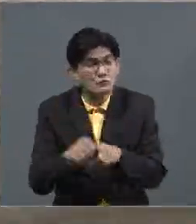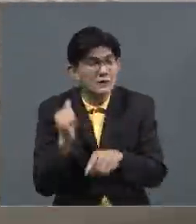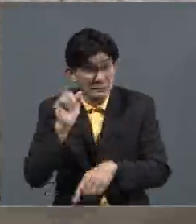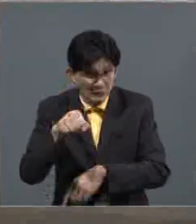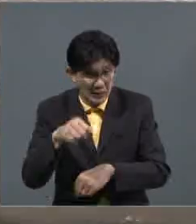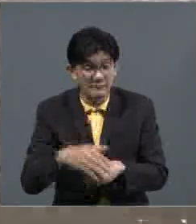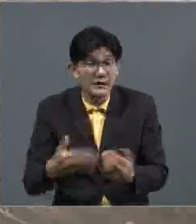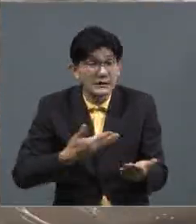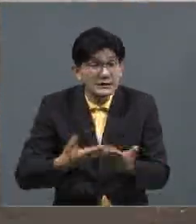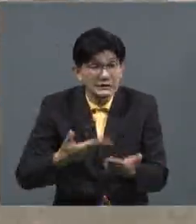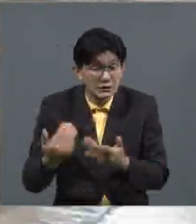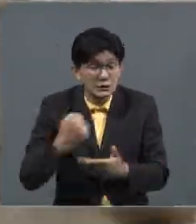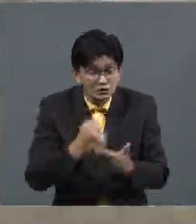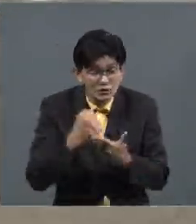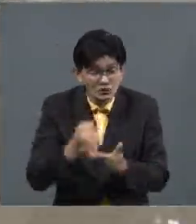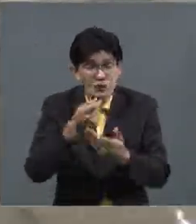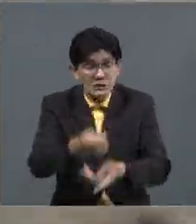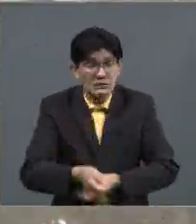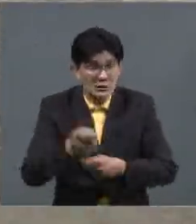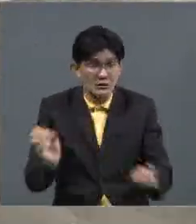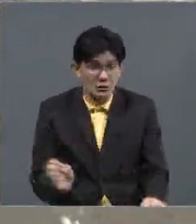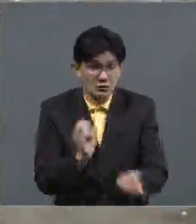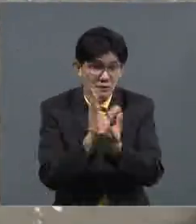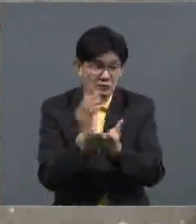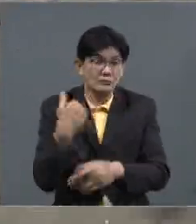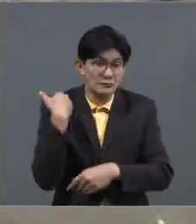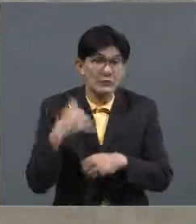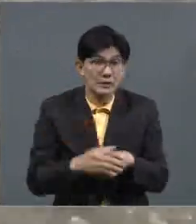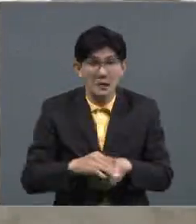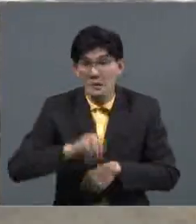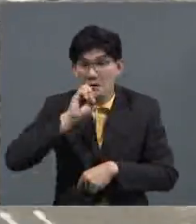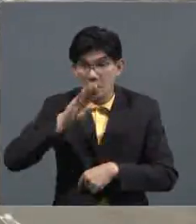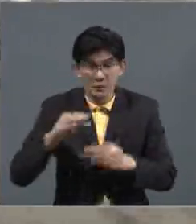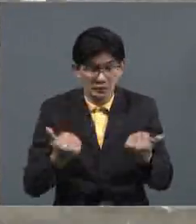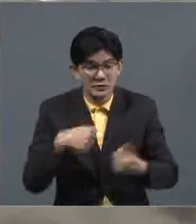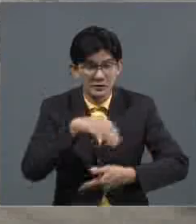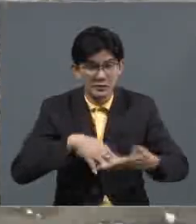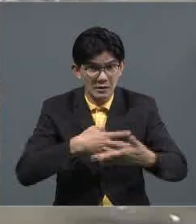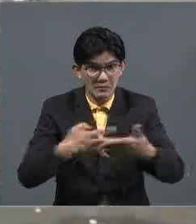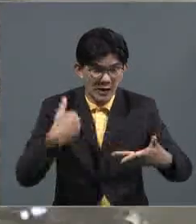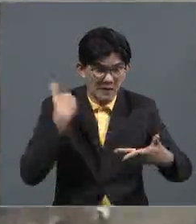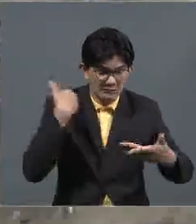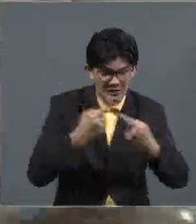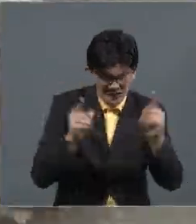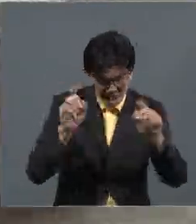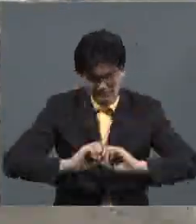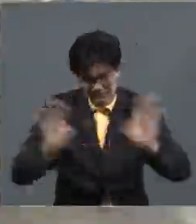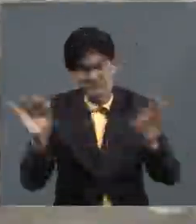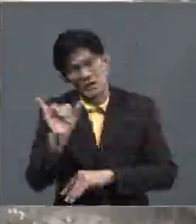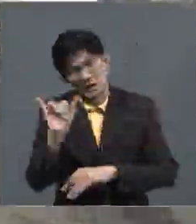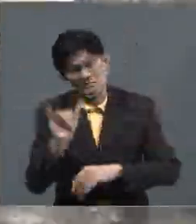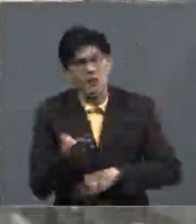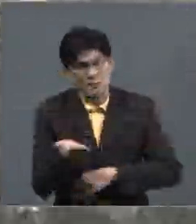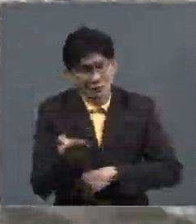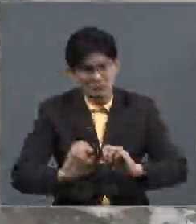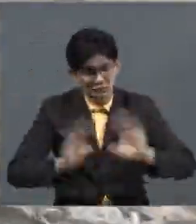ถึงเรื่องการรับซื้อและการเยียวยาเกษตรกรที่เขาได้รับผลกระทบคุณณัฐชาบอกตอนนี้มีมาตรการแต่ยังไม่เห็นความชัดเจน เพราะฉะนั้นเนี่ยขอ